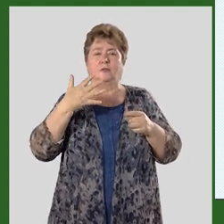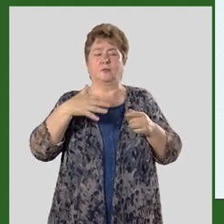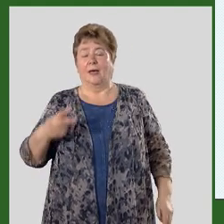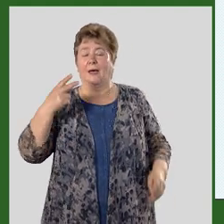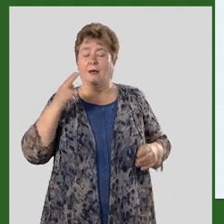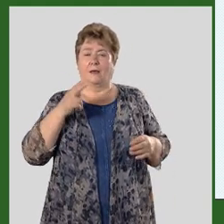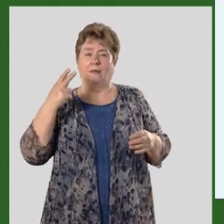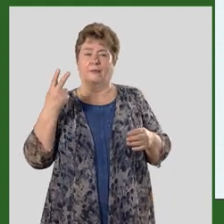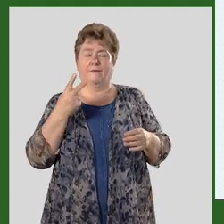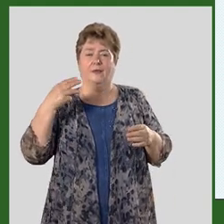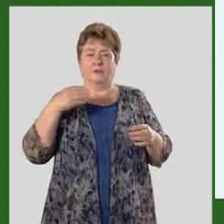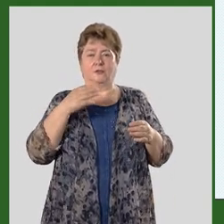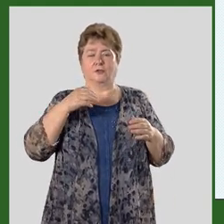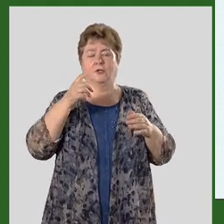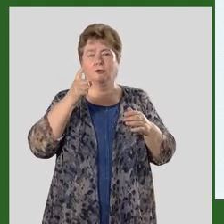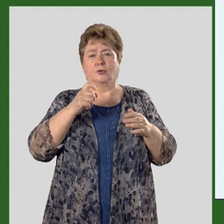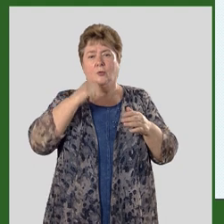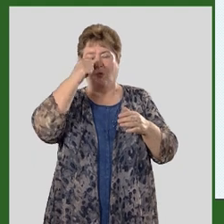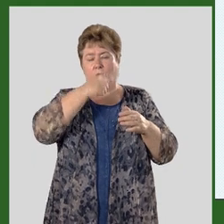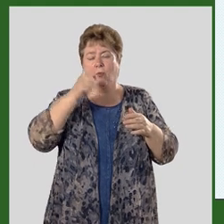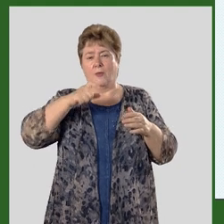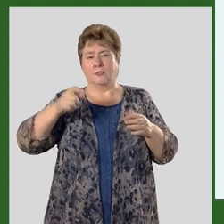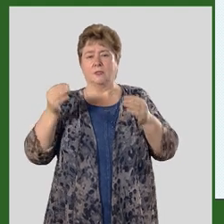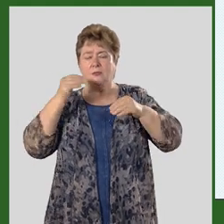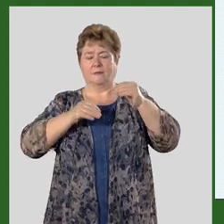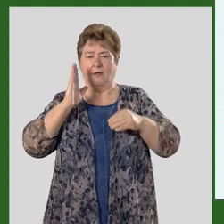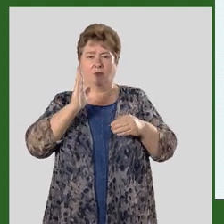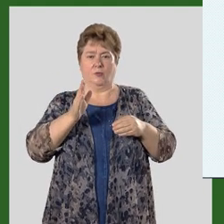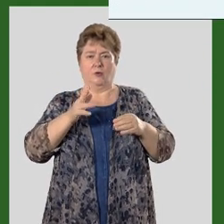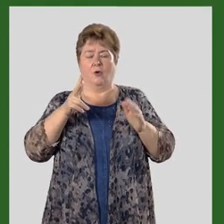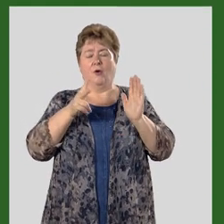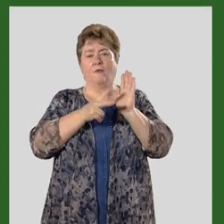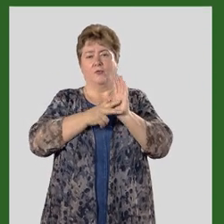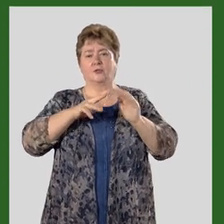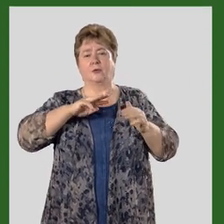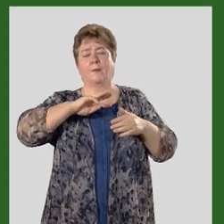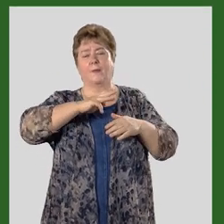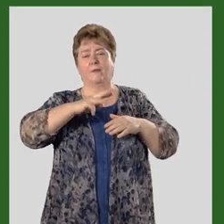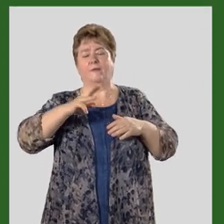К 2100 году население будет составлять